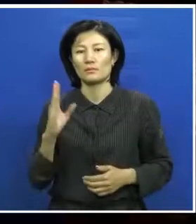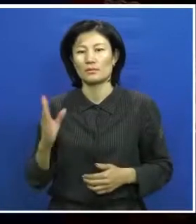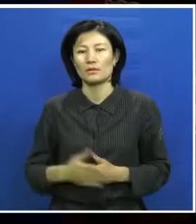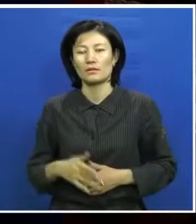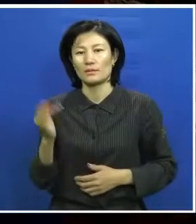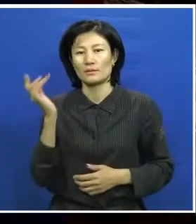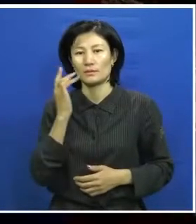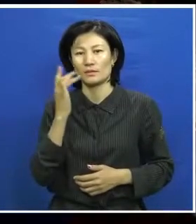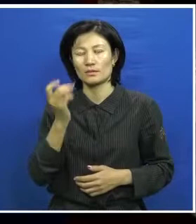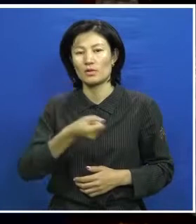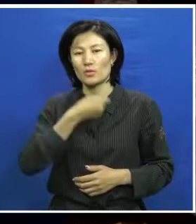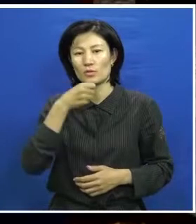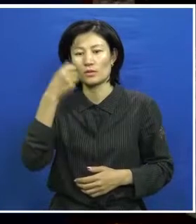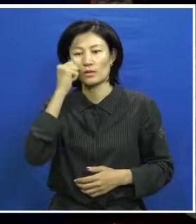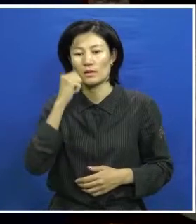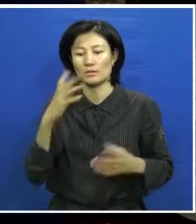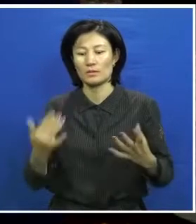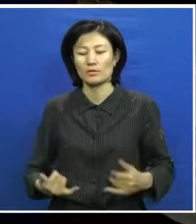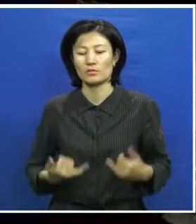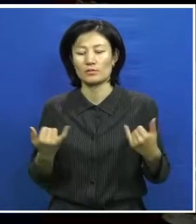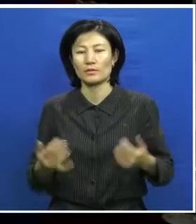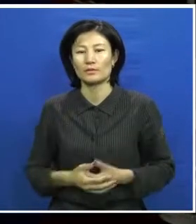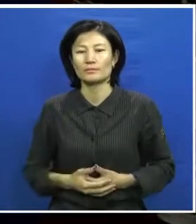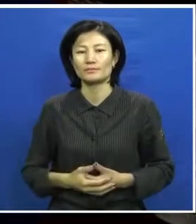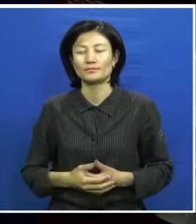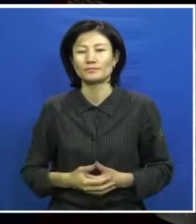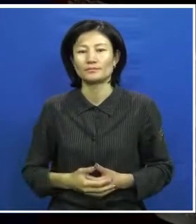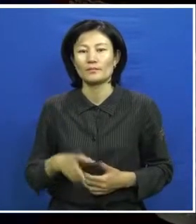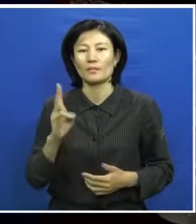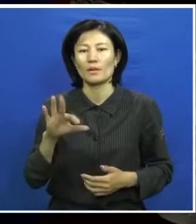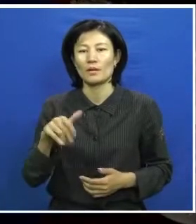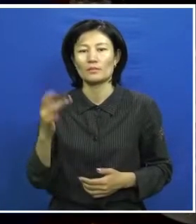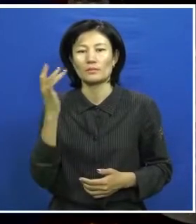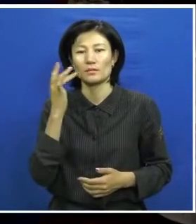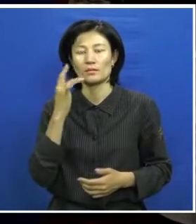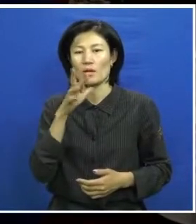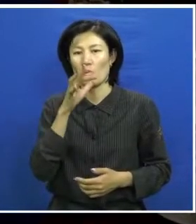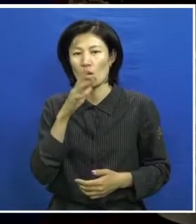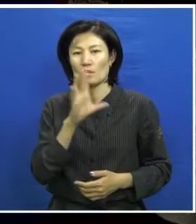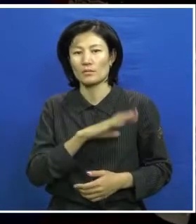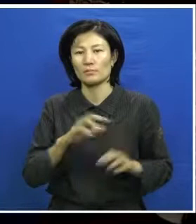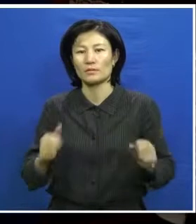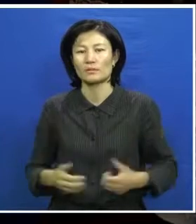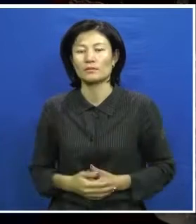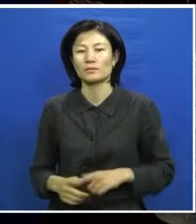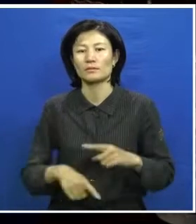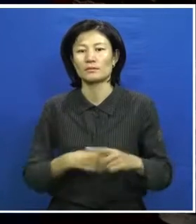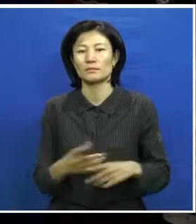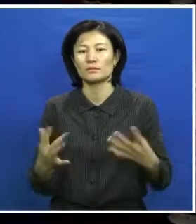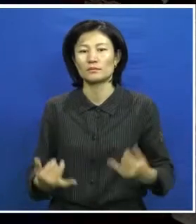да үлкен аталарды құрметтеп, қолға алып, әрқашан да уақыт бөліп, сол күнімен сізбен құттықтаймыз.